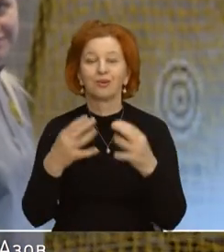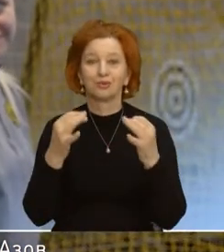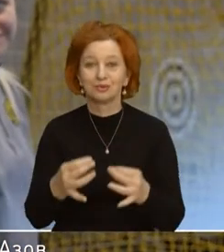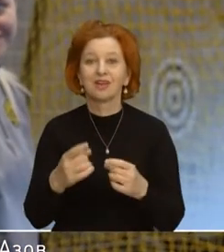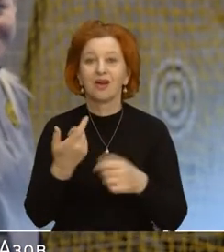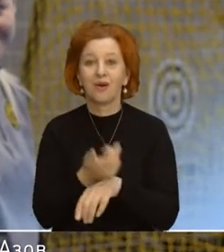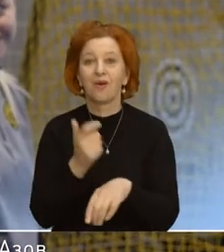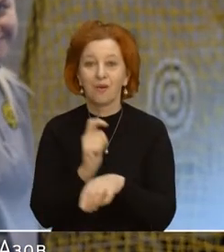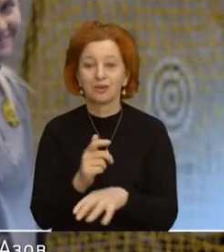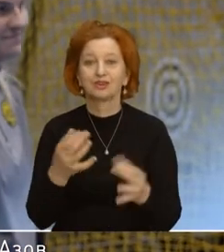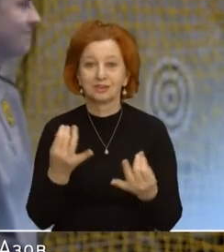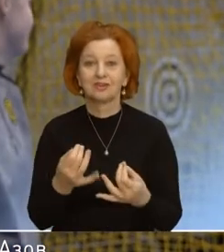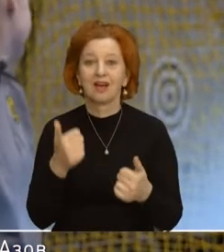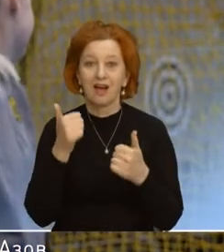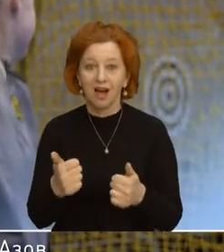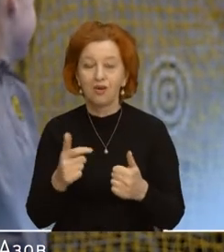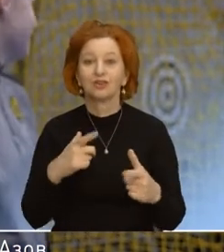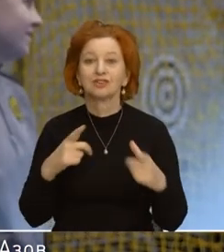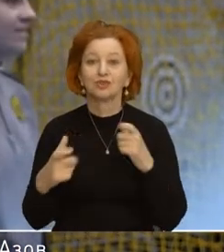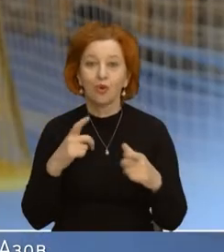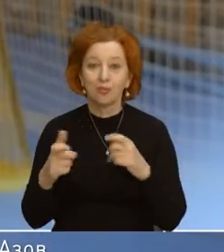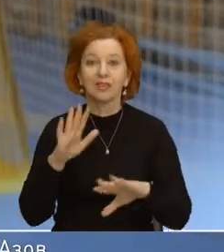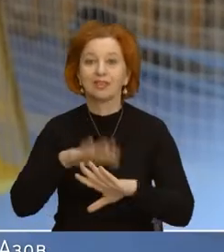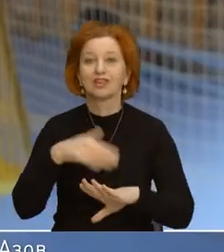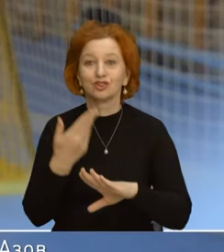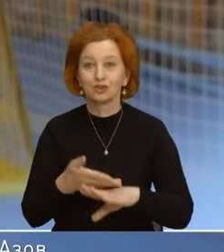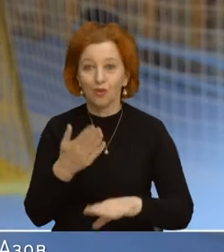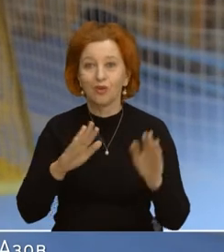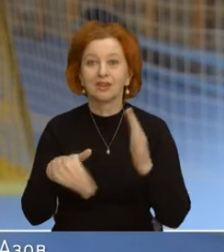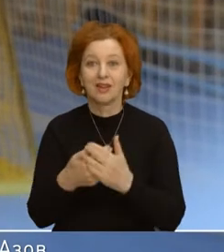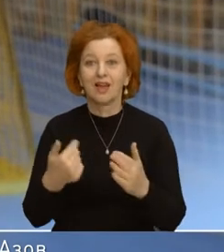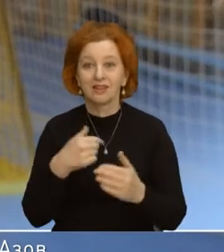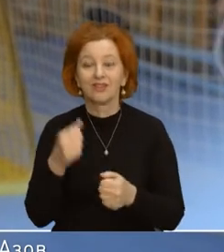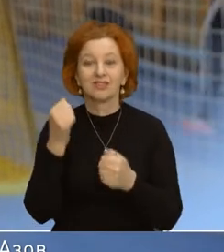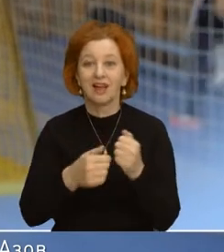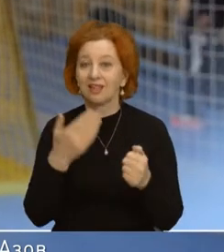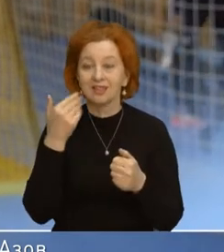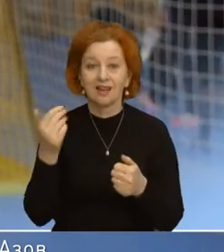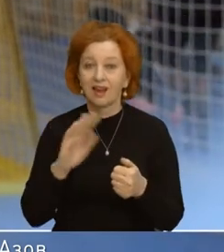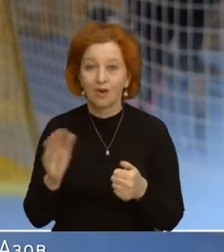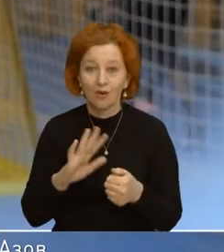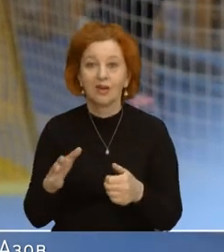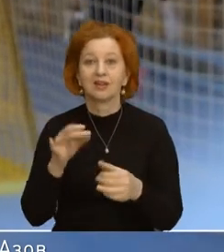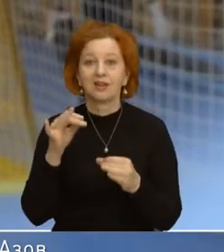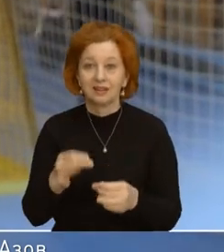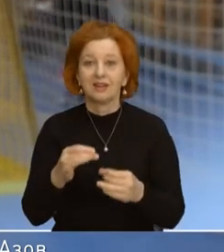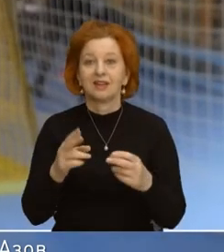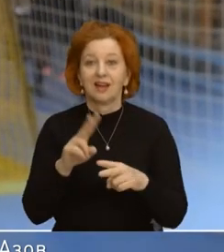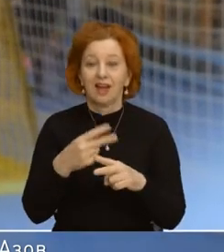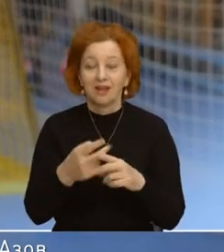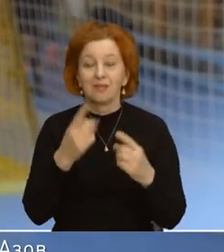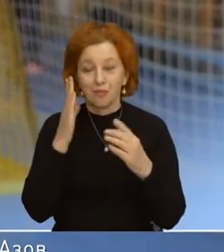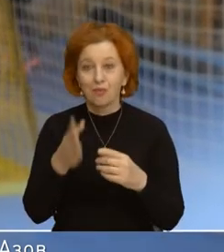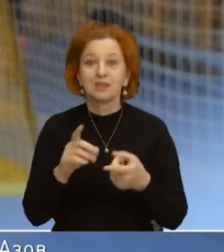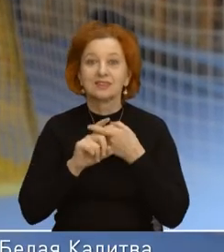это очень хороший соперник, очень тяжелый для нас, игры всегда с ними нелегкие, все